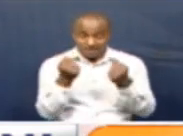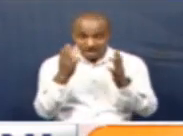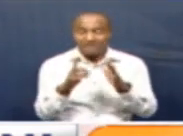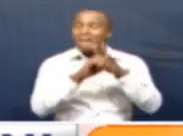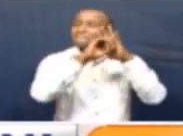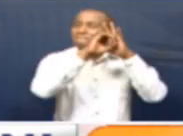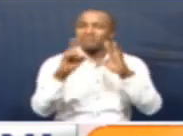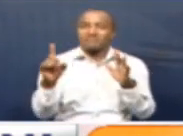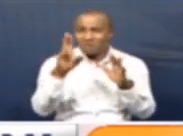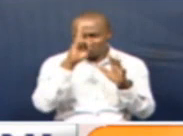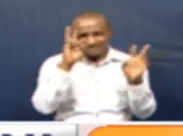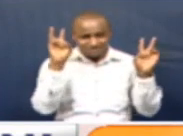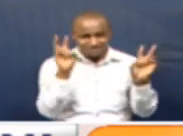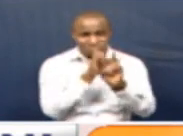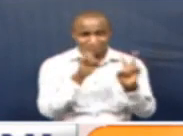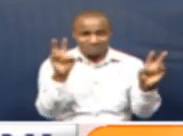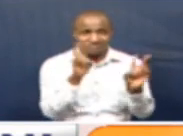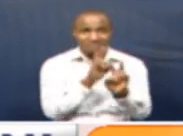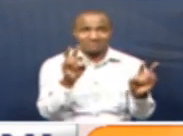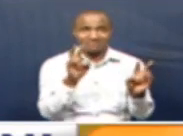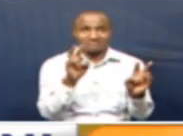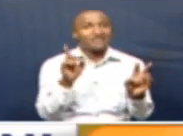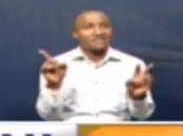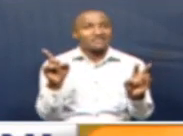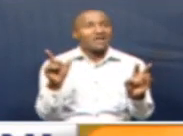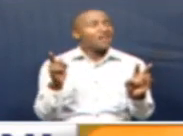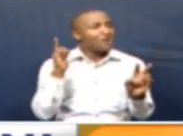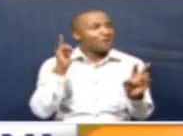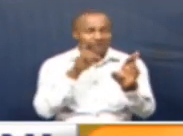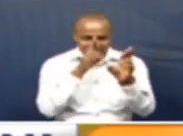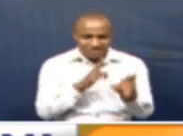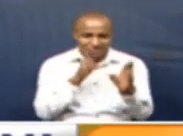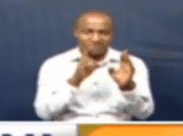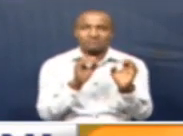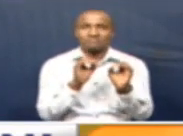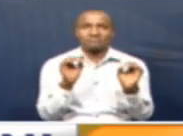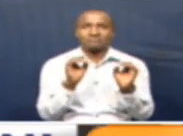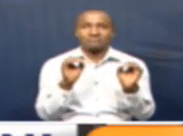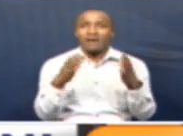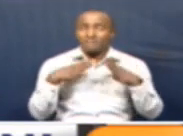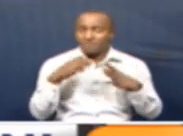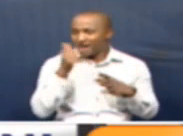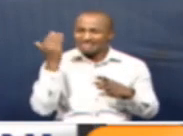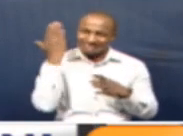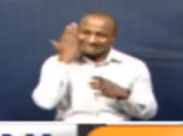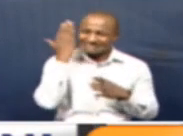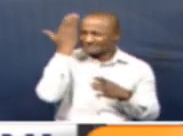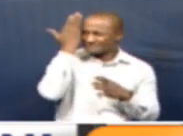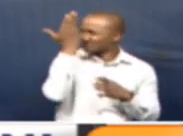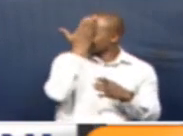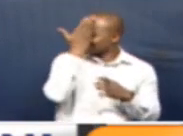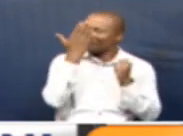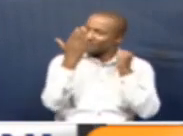alitoweka baada ya ajali hiyo na ambaye anasemekana kutozingatia sheria za barabarani. Abiria wengine walijeruhiwa vibaya kwenye ajali